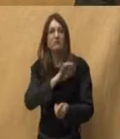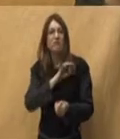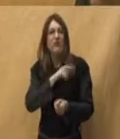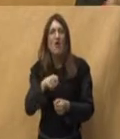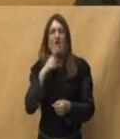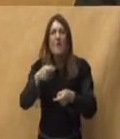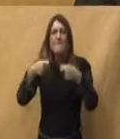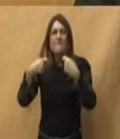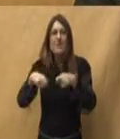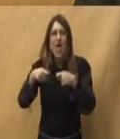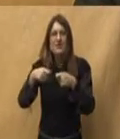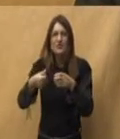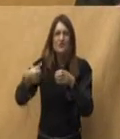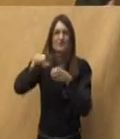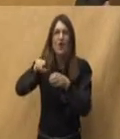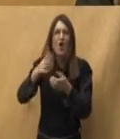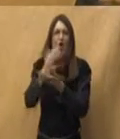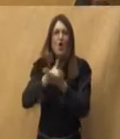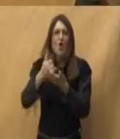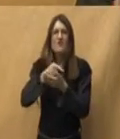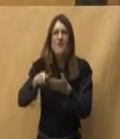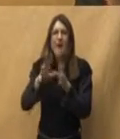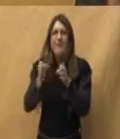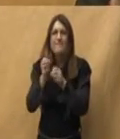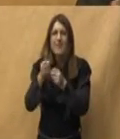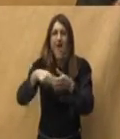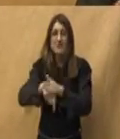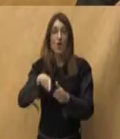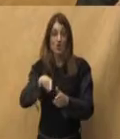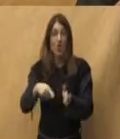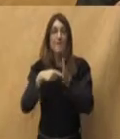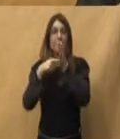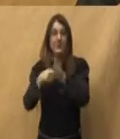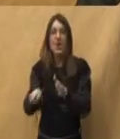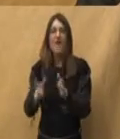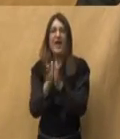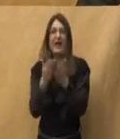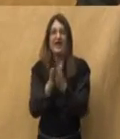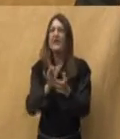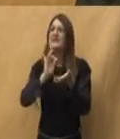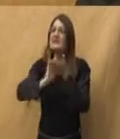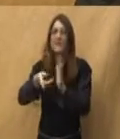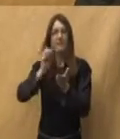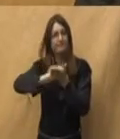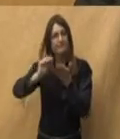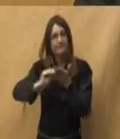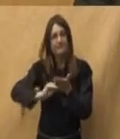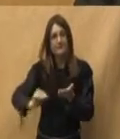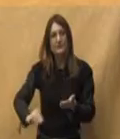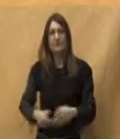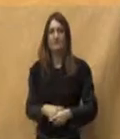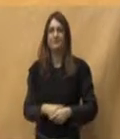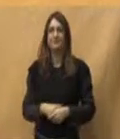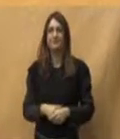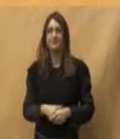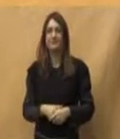plastičnim intermedijerom koji se koristi u plastičnim masama. Sve to je prikazano u ovoj spomenutoj knjizi. Ali ono